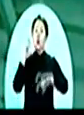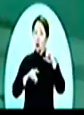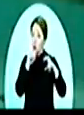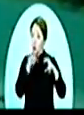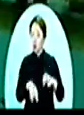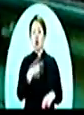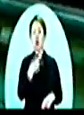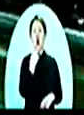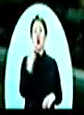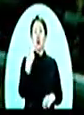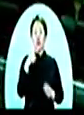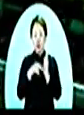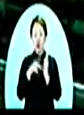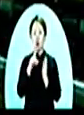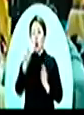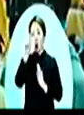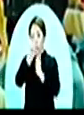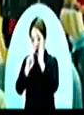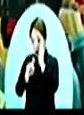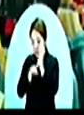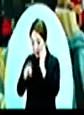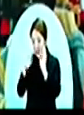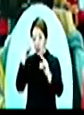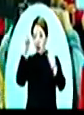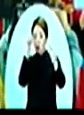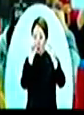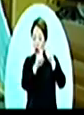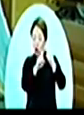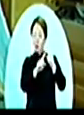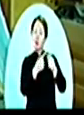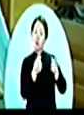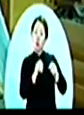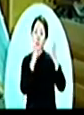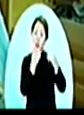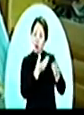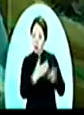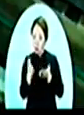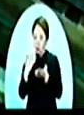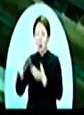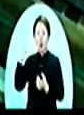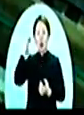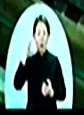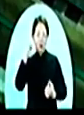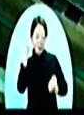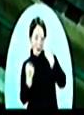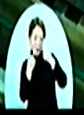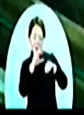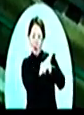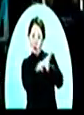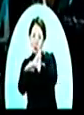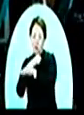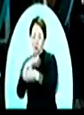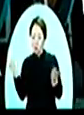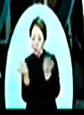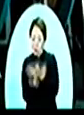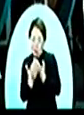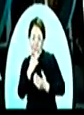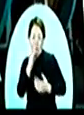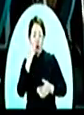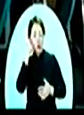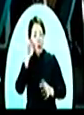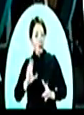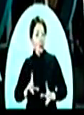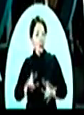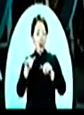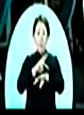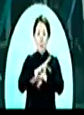21-100 хөтөлбөрийн зорилтод зах зээлд нийлүүлэх бүтээгдэхүүний тээвэр логистикийг боловсронгуй болгож, маркетингийн үйл ажиллагааг